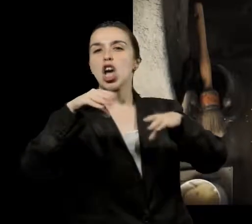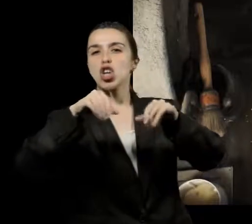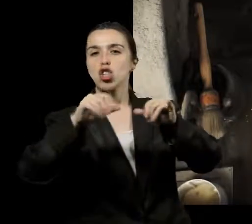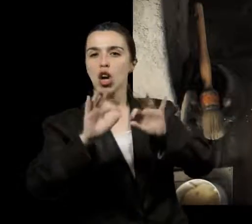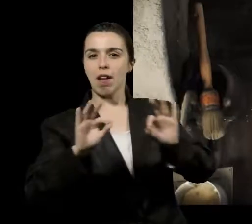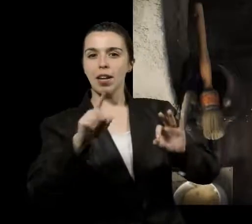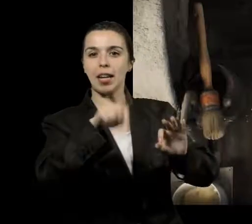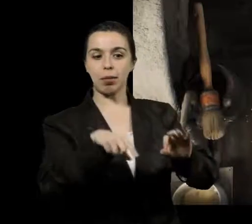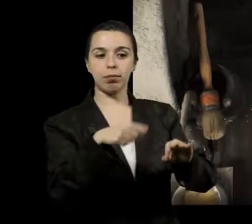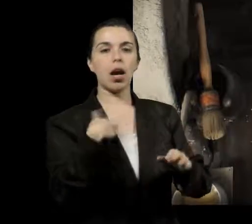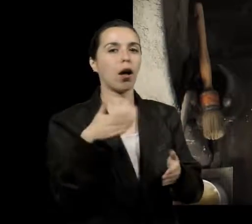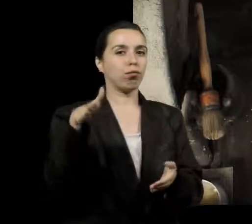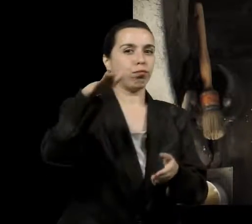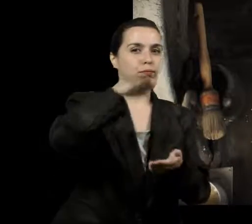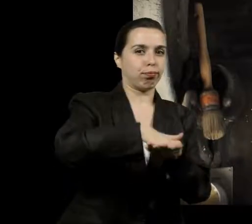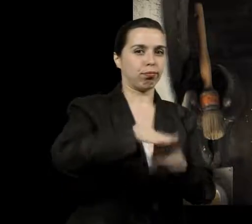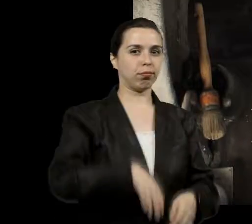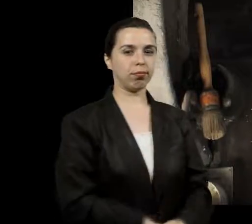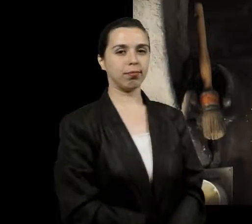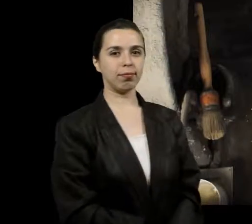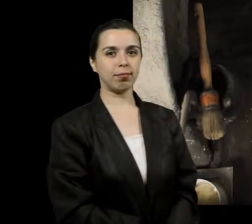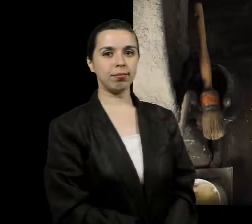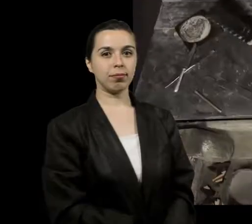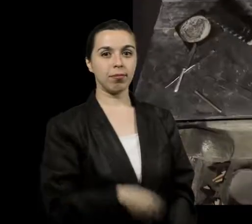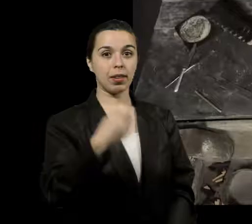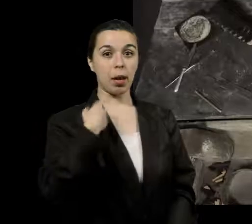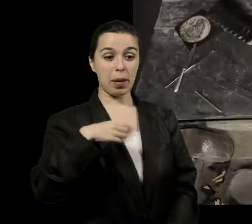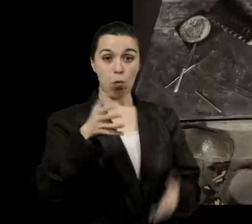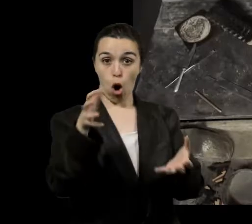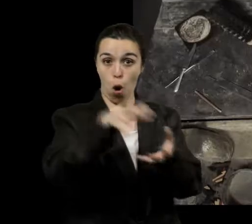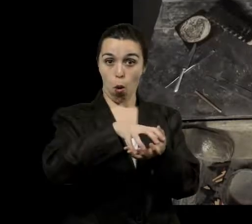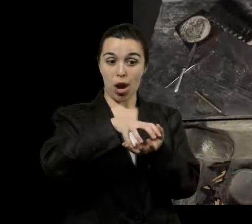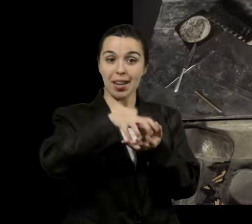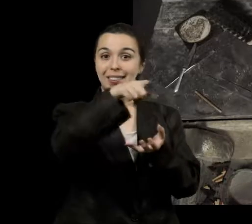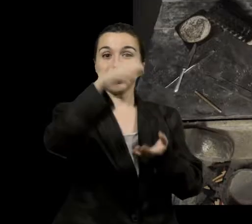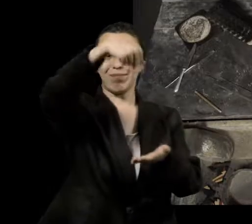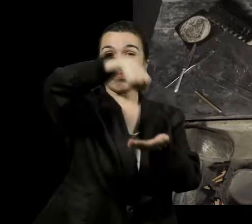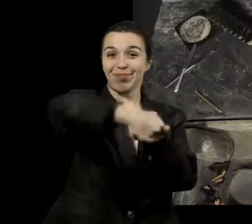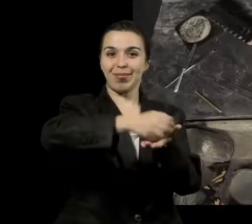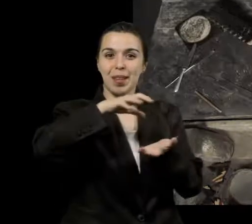de ciment Portland de gra gros i sorra. Posem el tap.